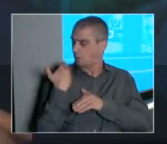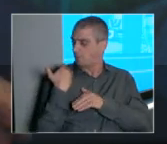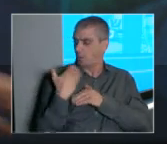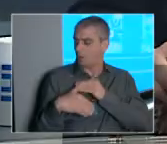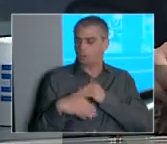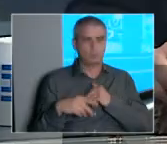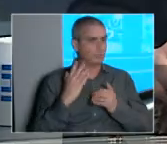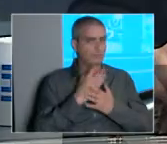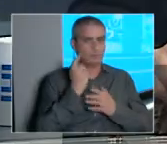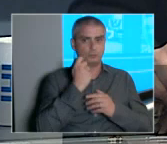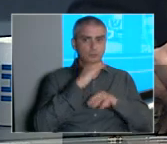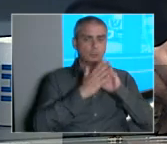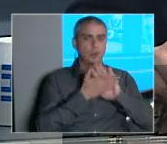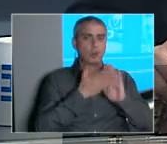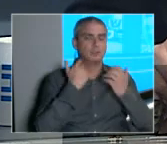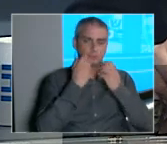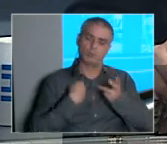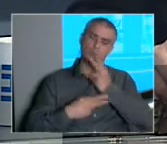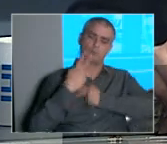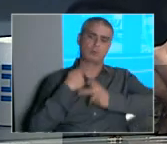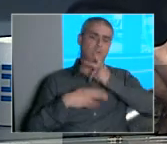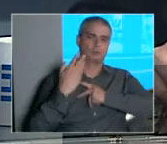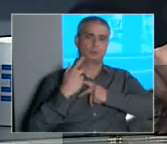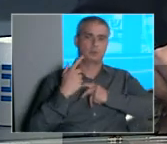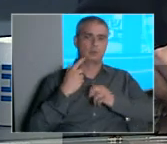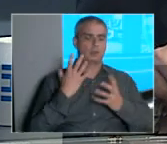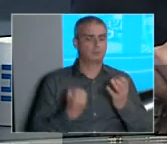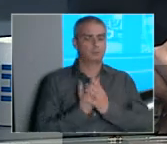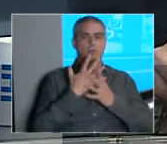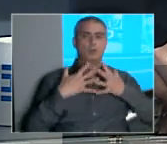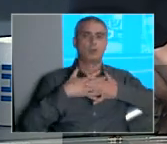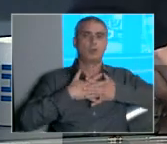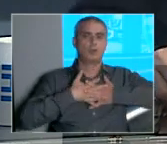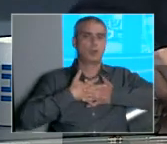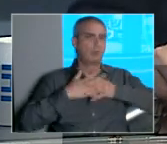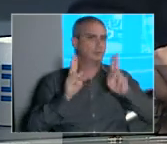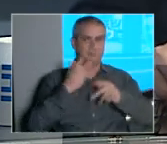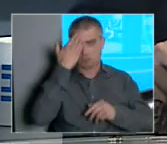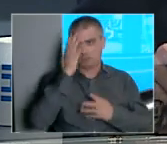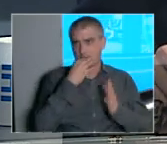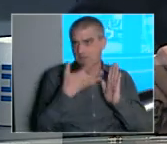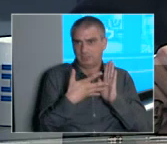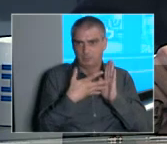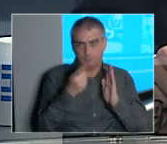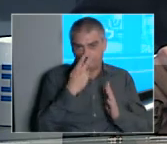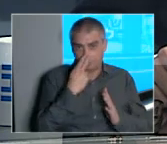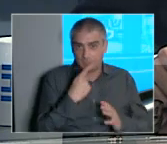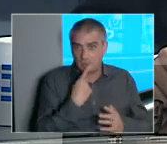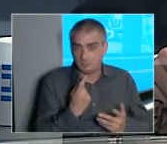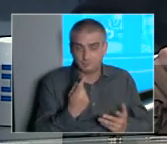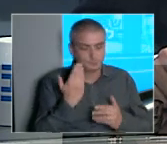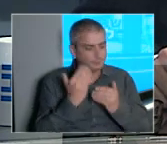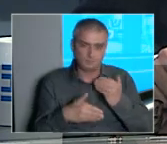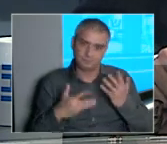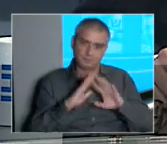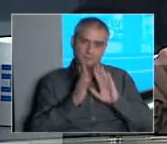אנחנו כבר במוצאי השבת של כל הסיפור הזה, בואו נחזור שוב למלאכת המרכבה של הקואליציה. אי אפשר להתעלם מהסקרים, למרות שאתה מנסה לומר שבסופו